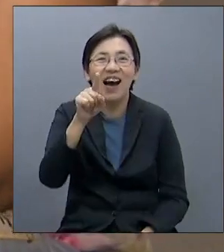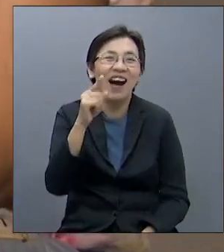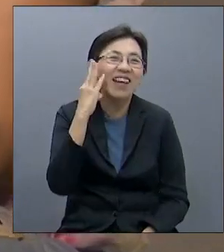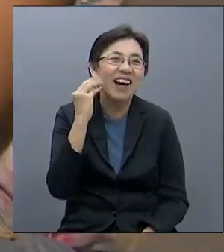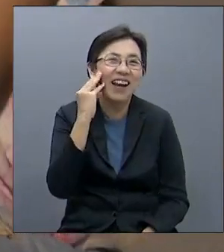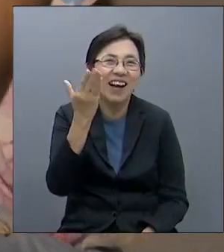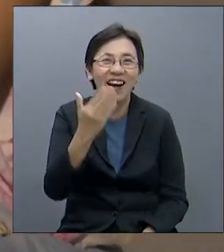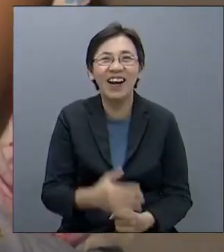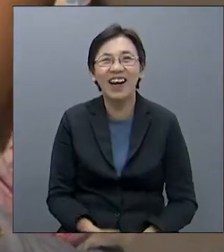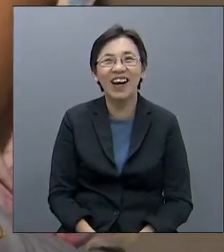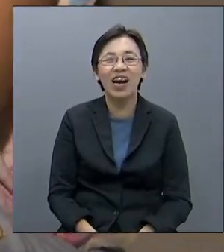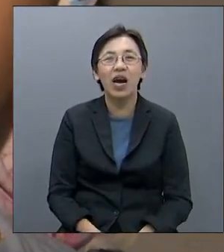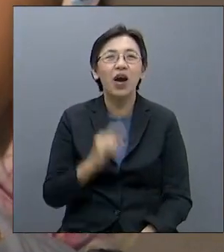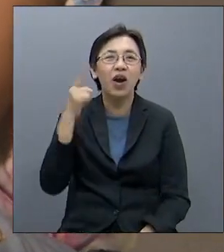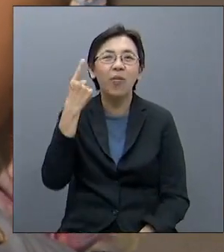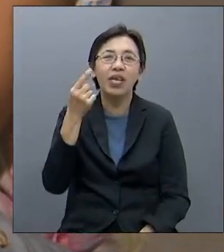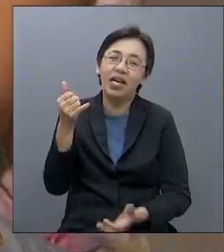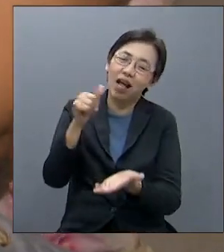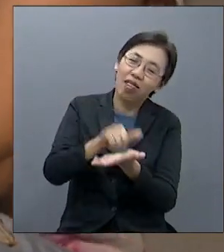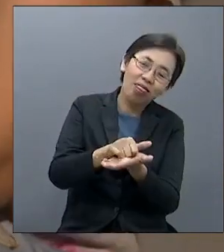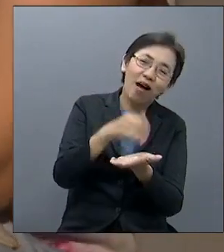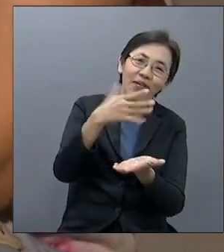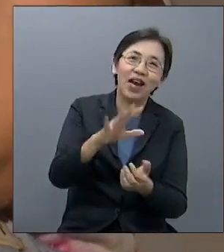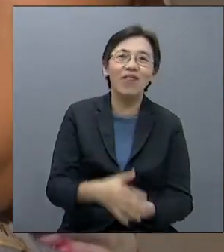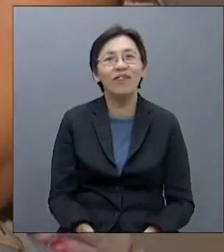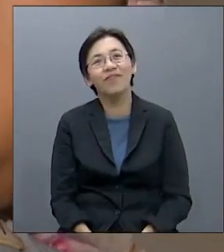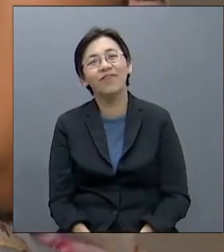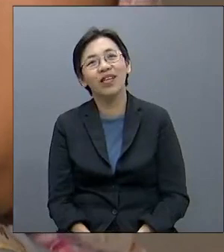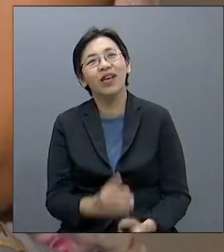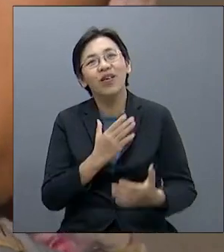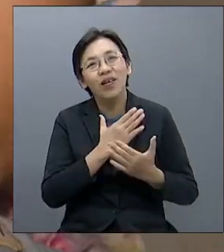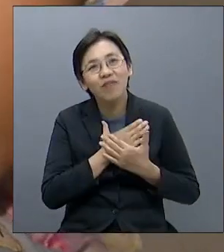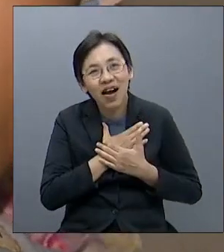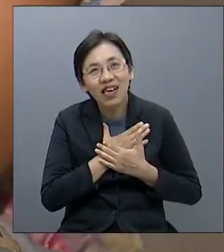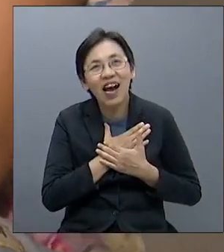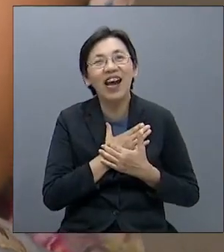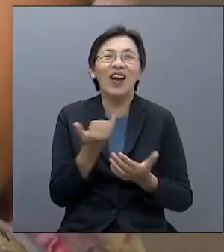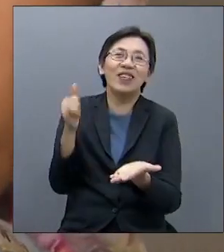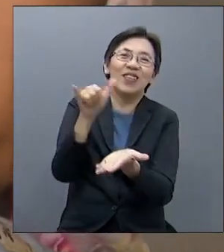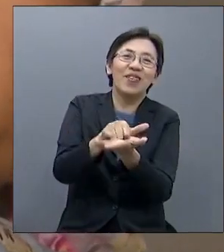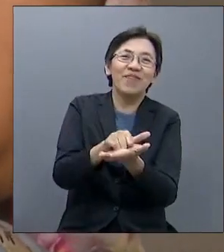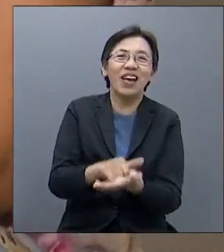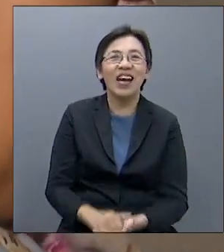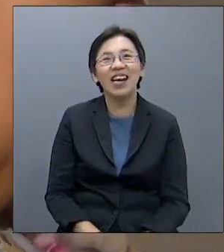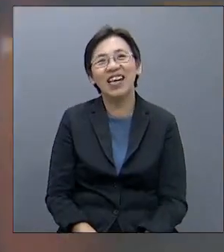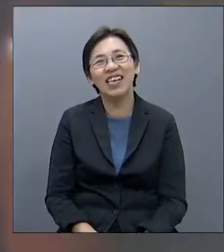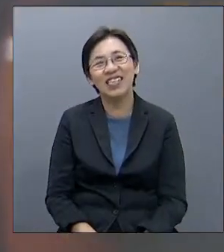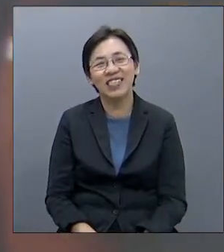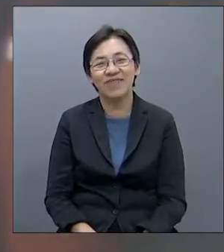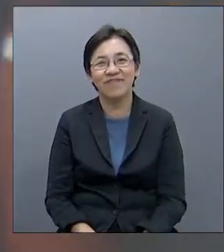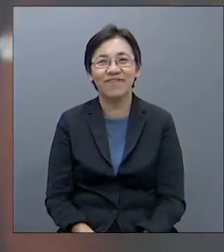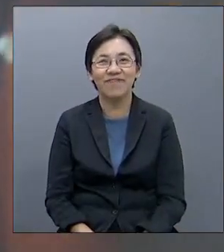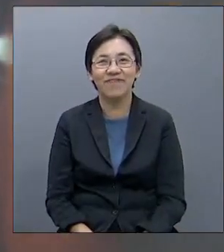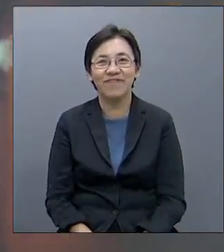ล้วสลบไปแล้วนางเอก พูดถึงความรักแล้วเขาสลบ ความรักทำให้เกิดความเจ็บปวด